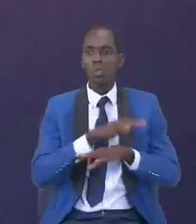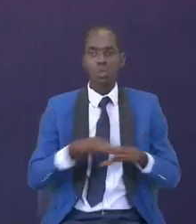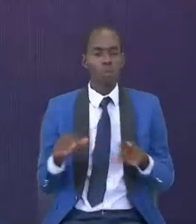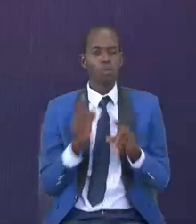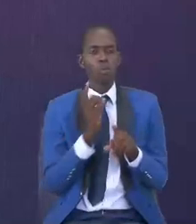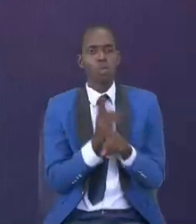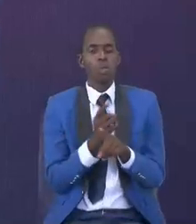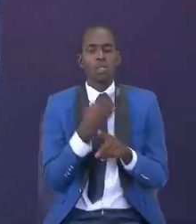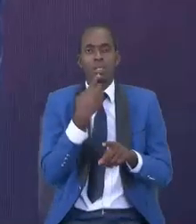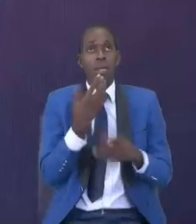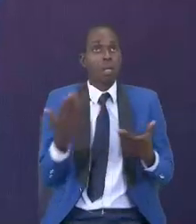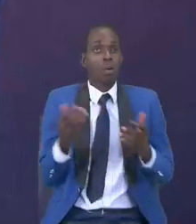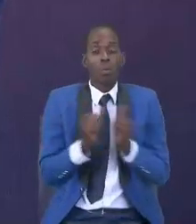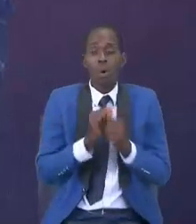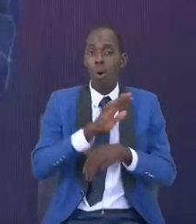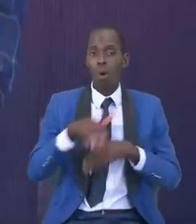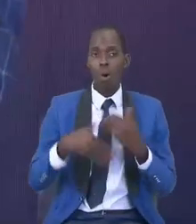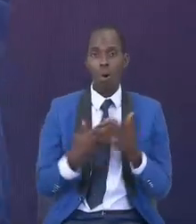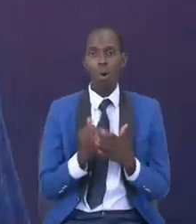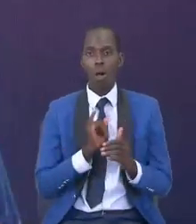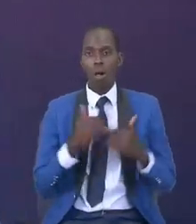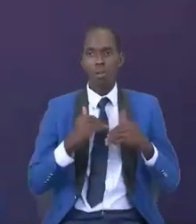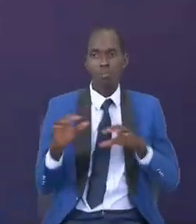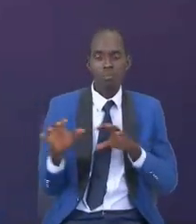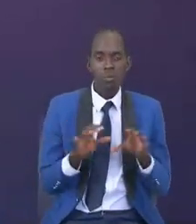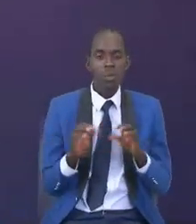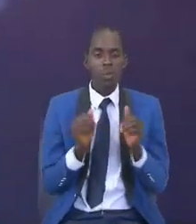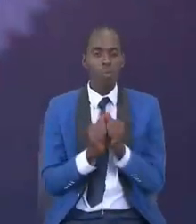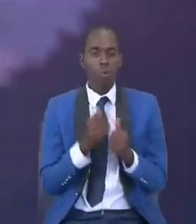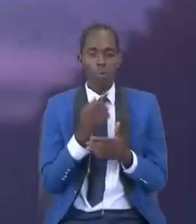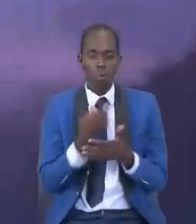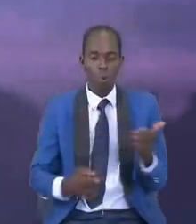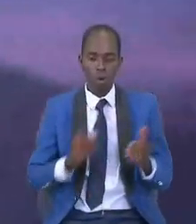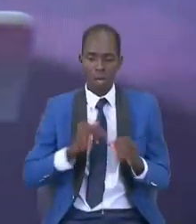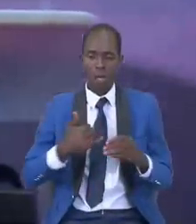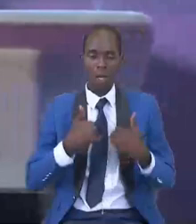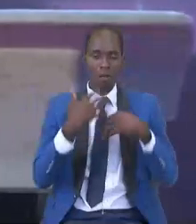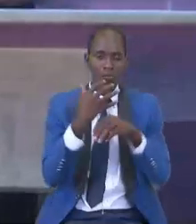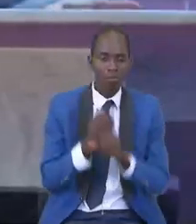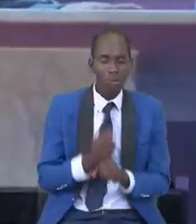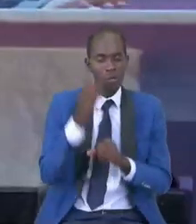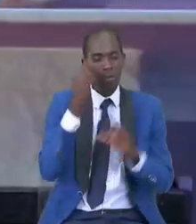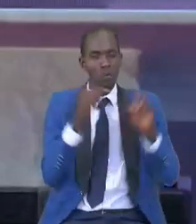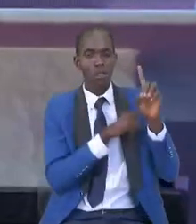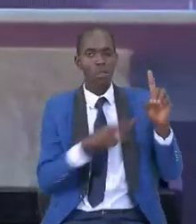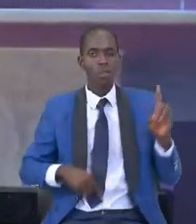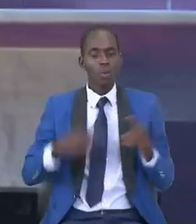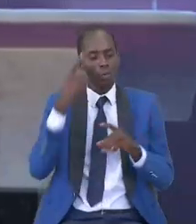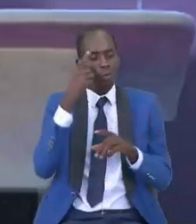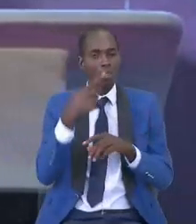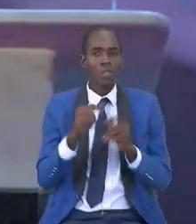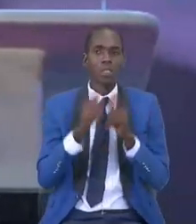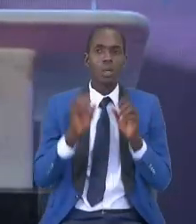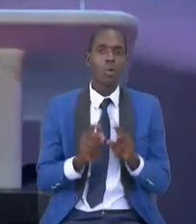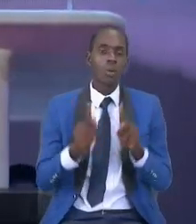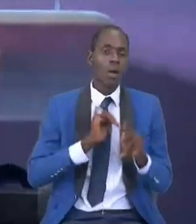Ne regarde pas autour de toi pour dire, je pense avec tout ce que j'ai fait, avec les ressources, vraiment, avec les privilèges que